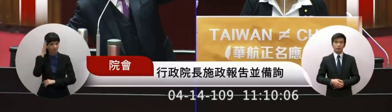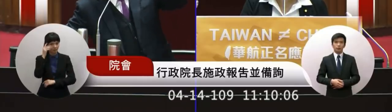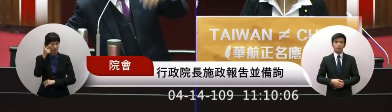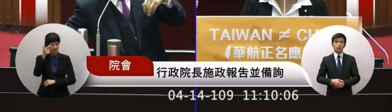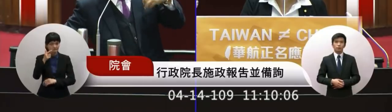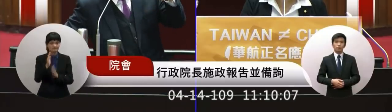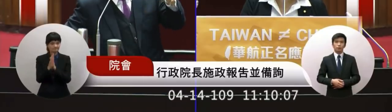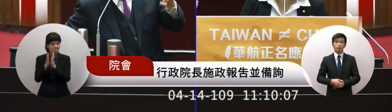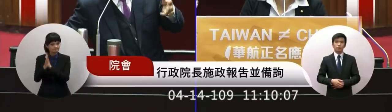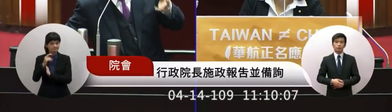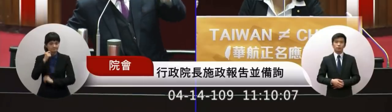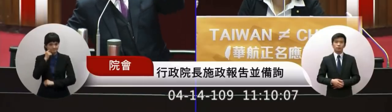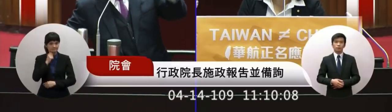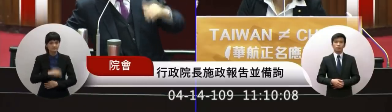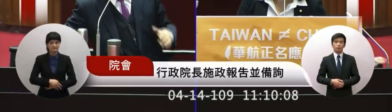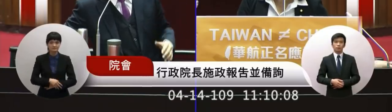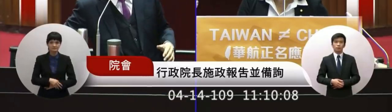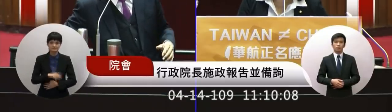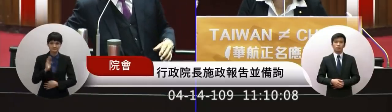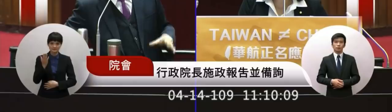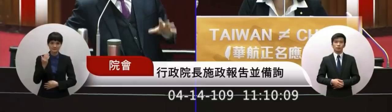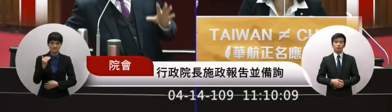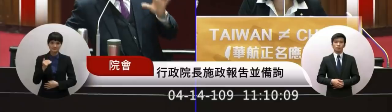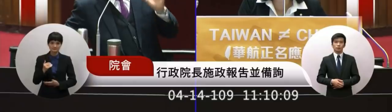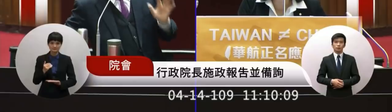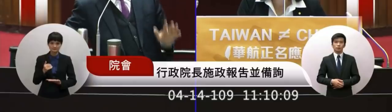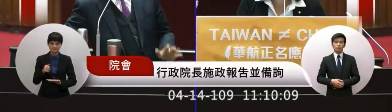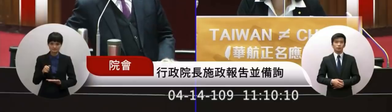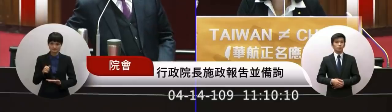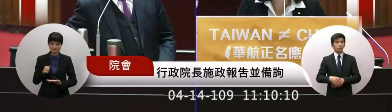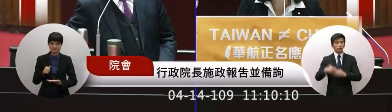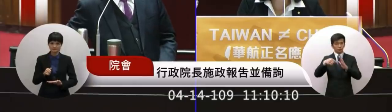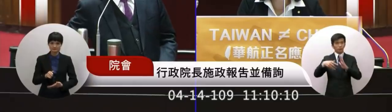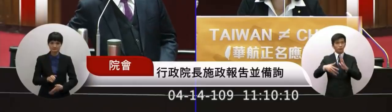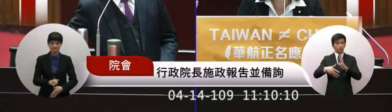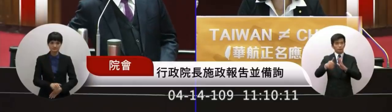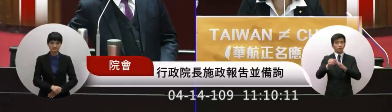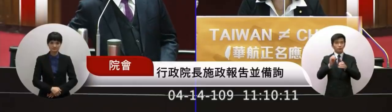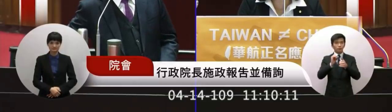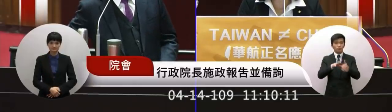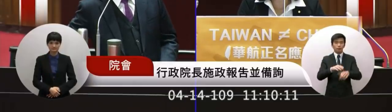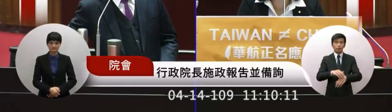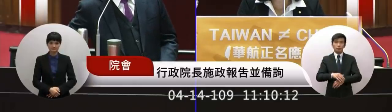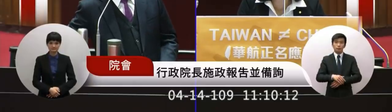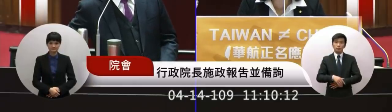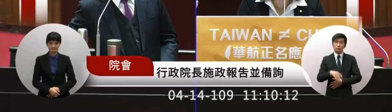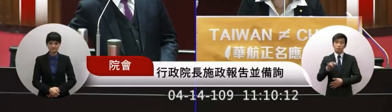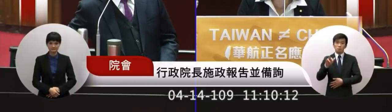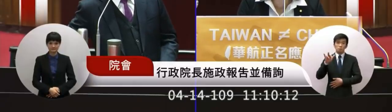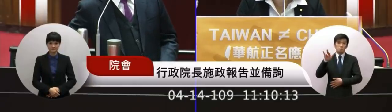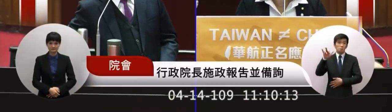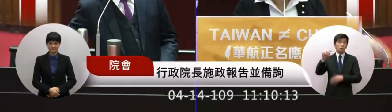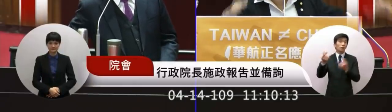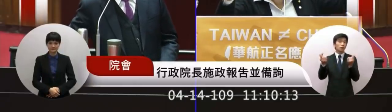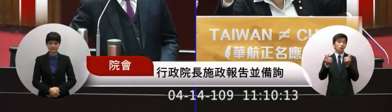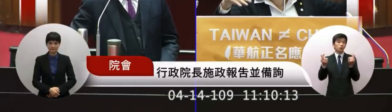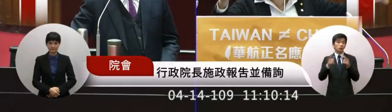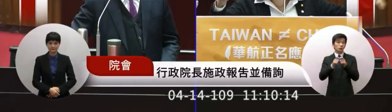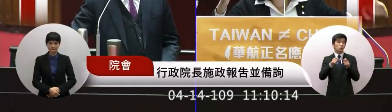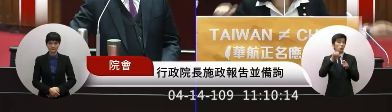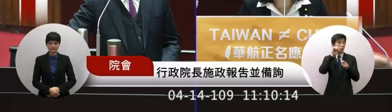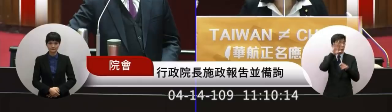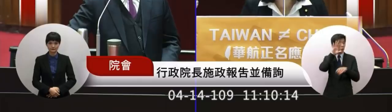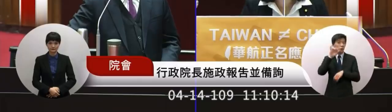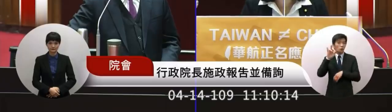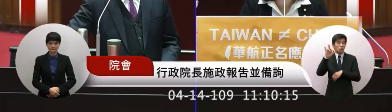你飛機要插藍鑽油那你開心因為院長因為飛機的時候像人長龍的還